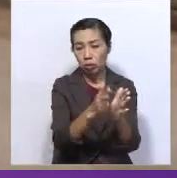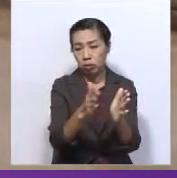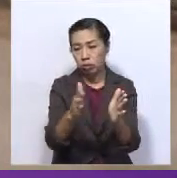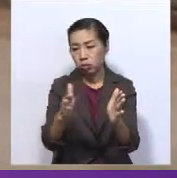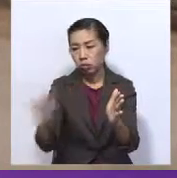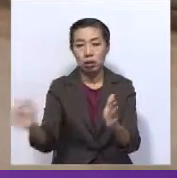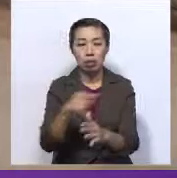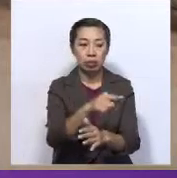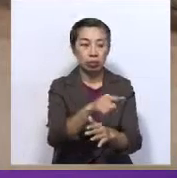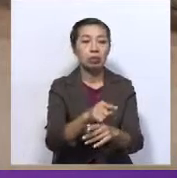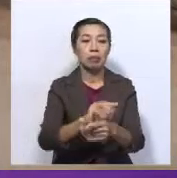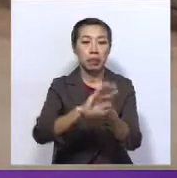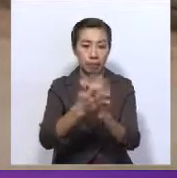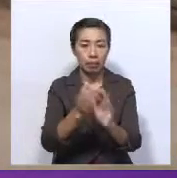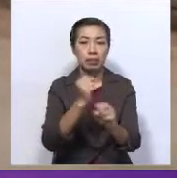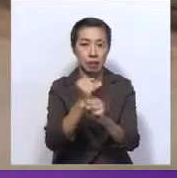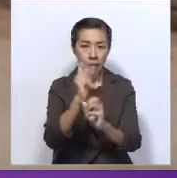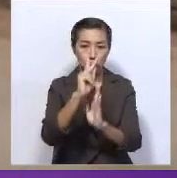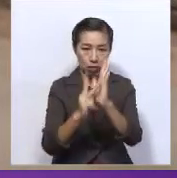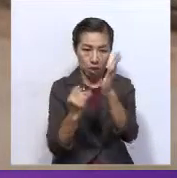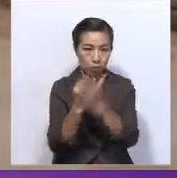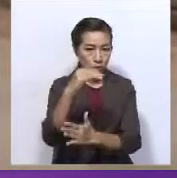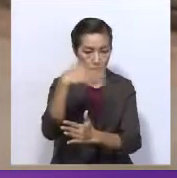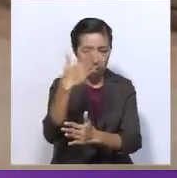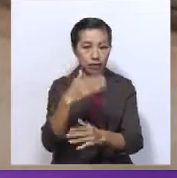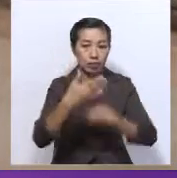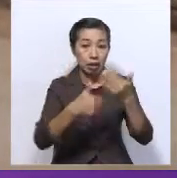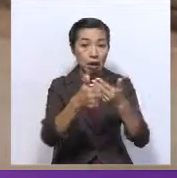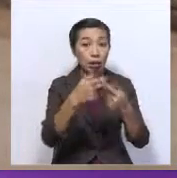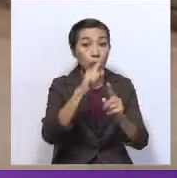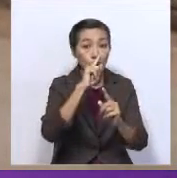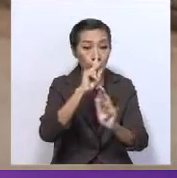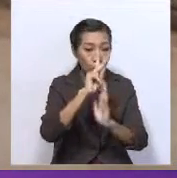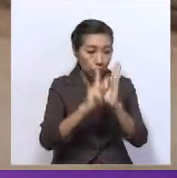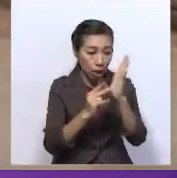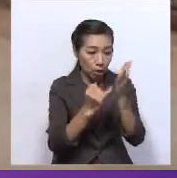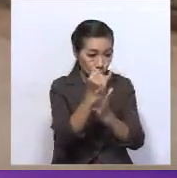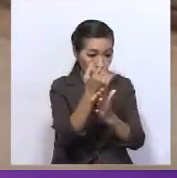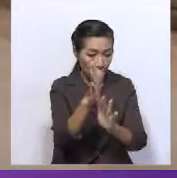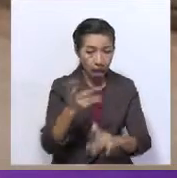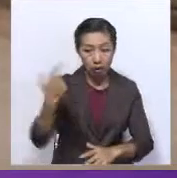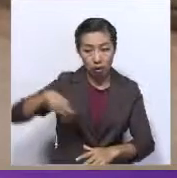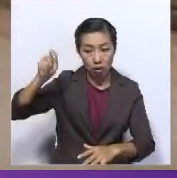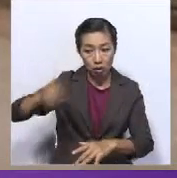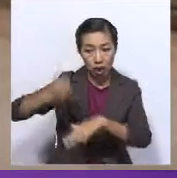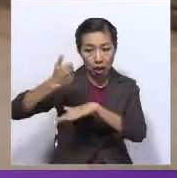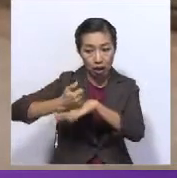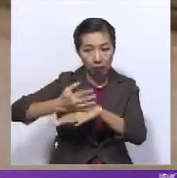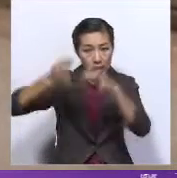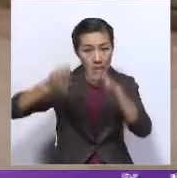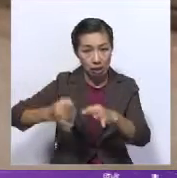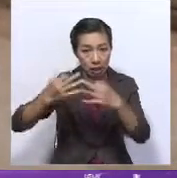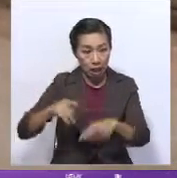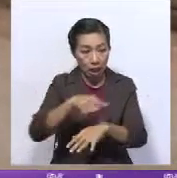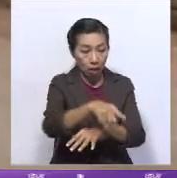ะทำถูกต้องนะฮะทำถูกต้องถ้าทำถูกต้องแล้วคำสั่งศาลมาพื้น